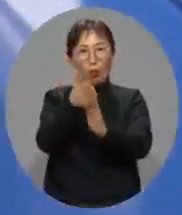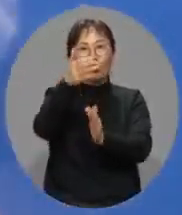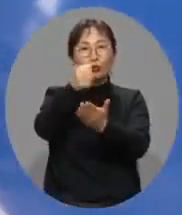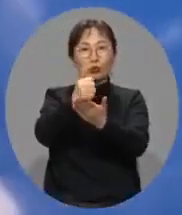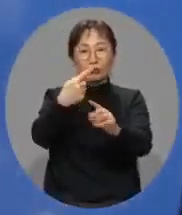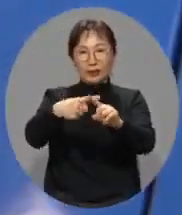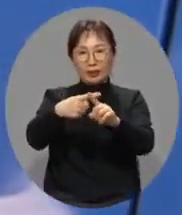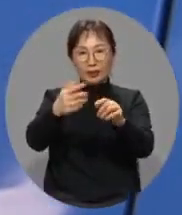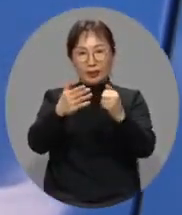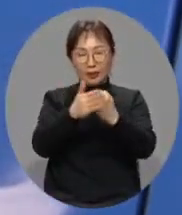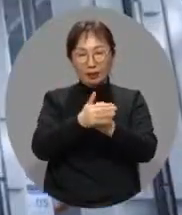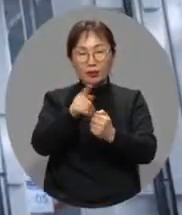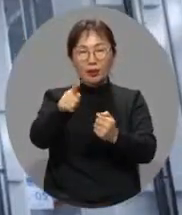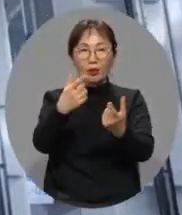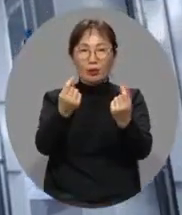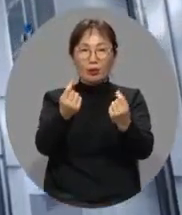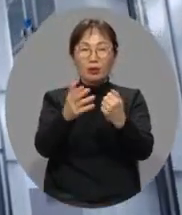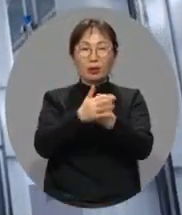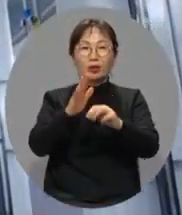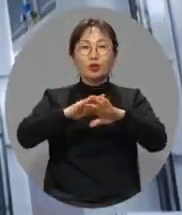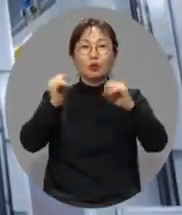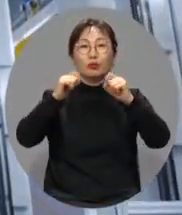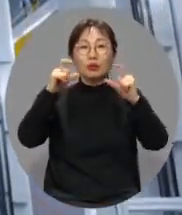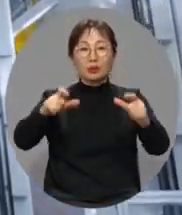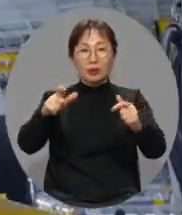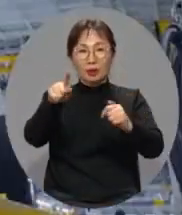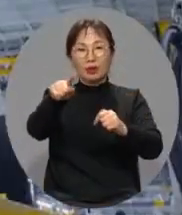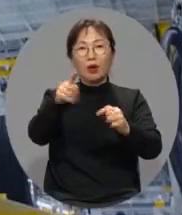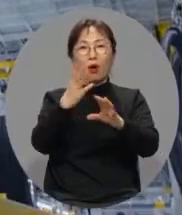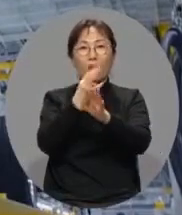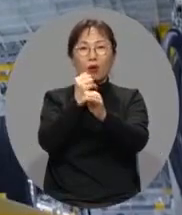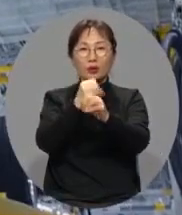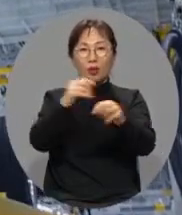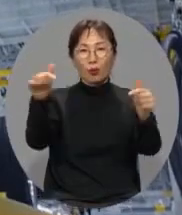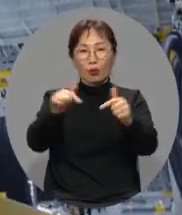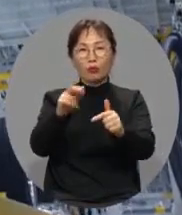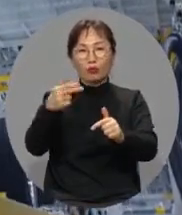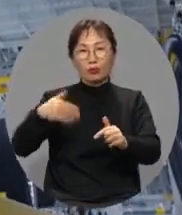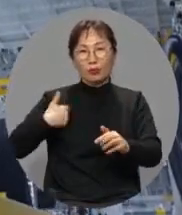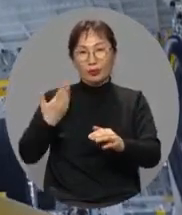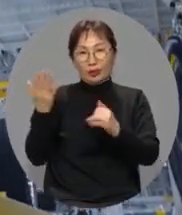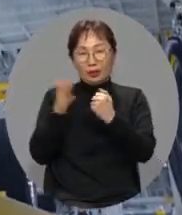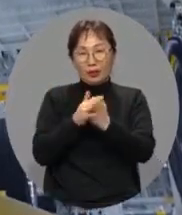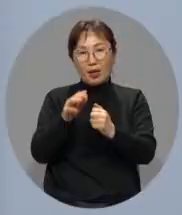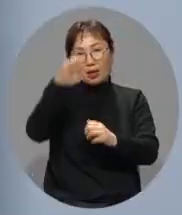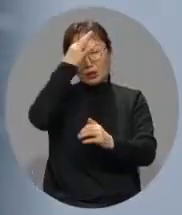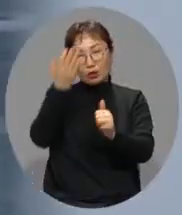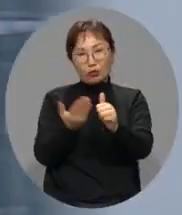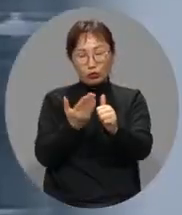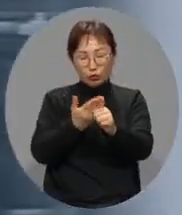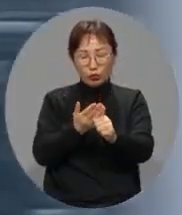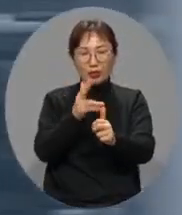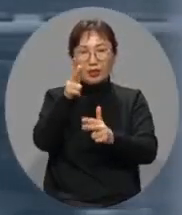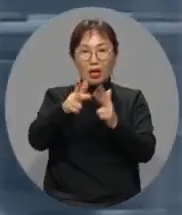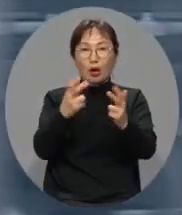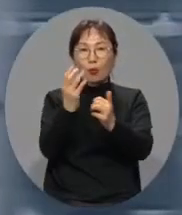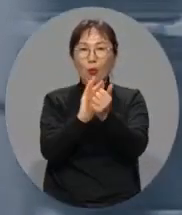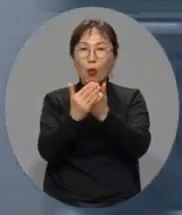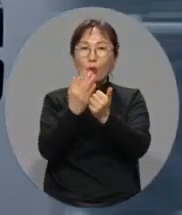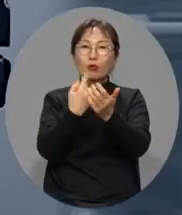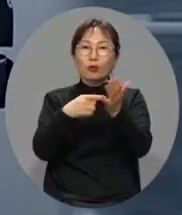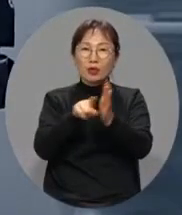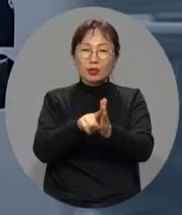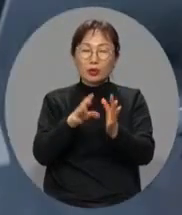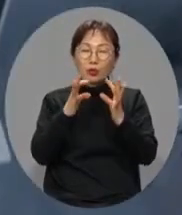남다릅니다. 전라북도는 언제가 될지 모를 경기 반등에 대비해 기술 육성과 산업 보호에